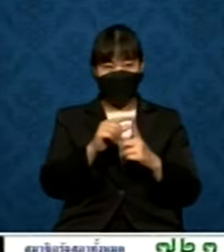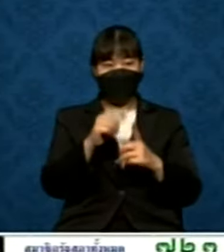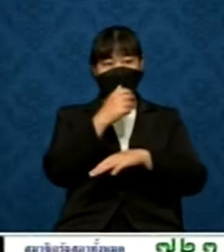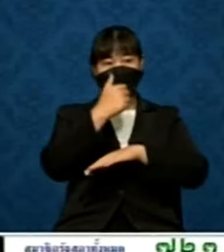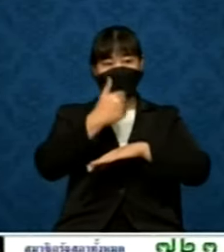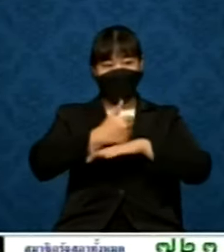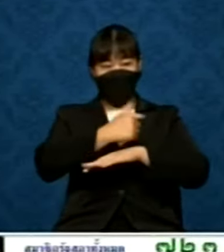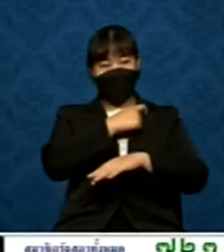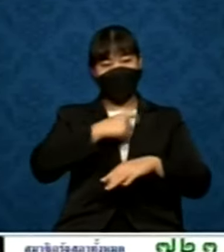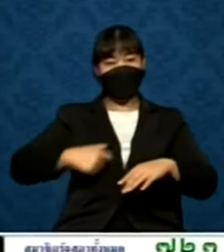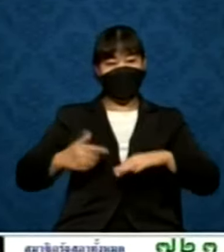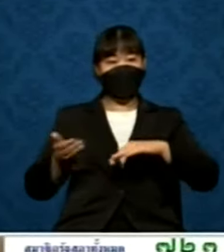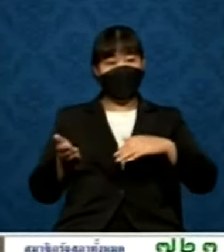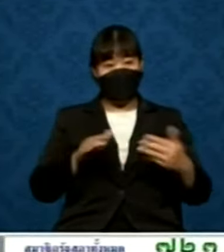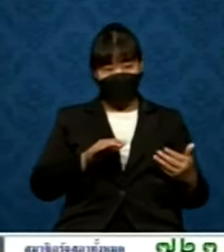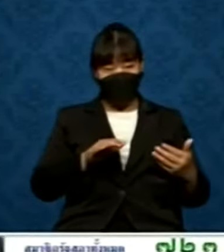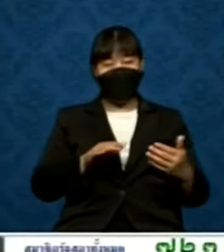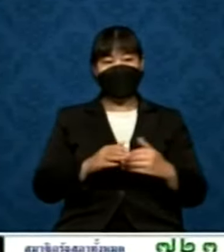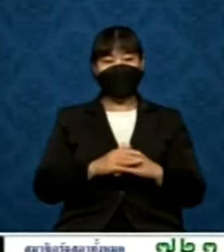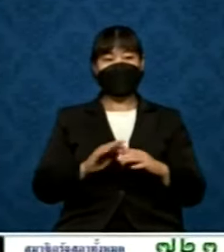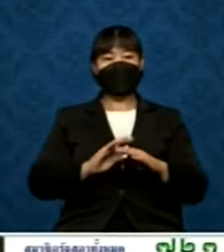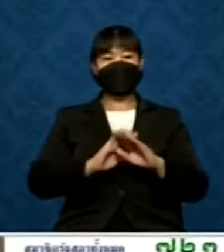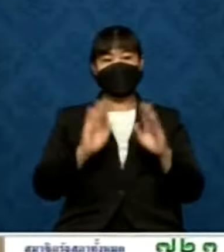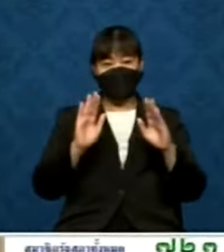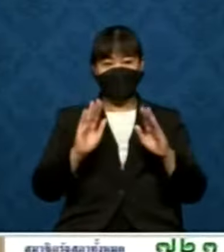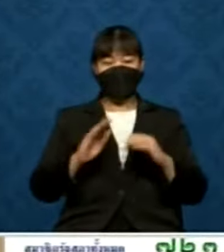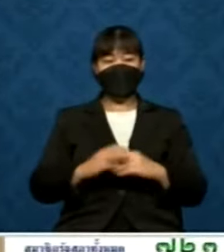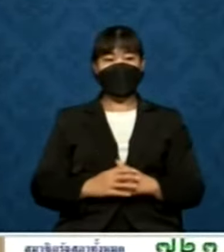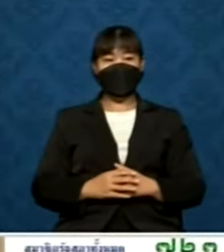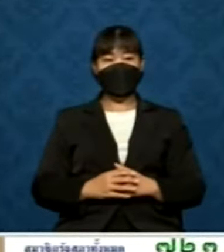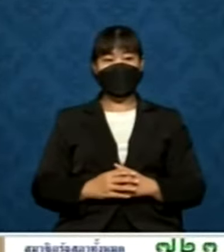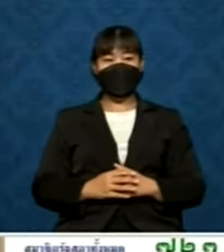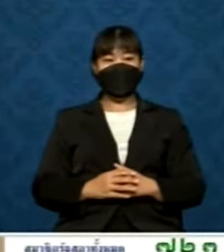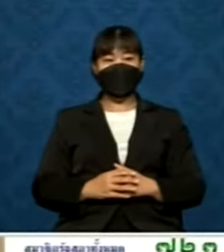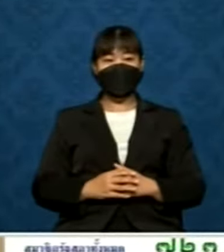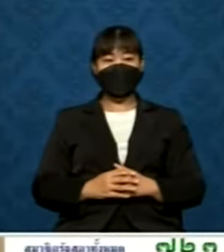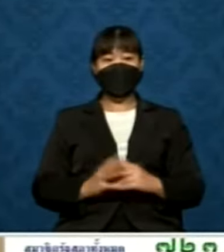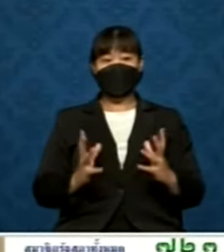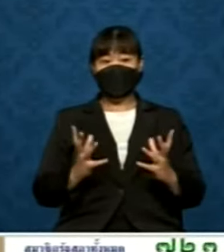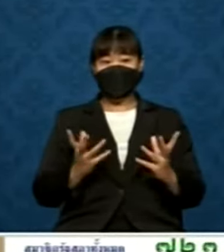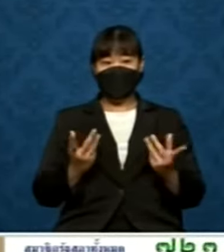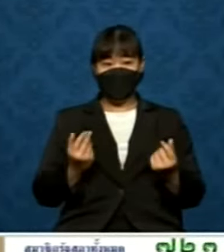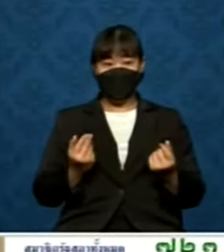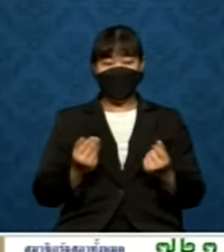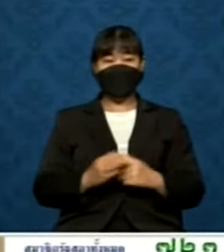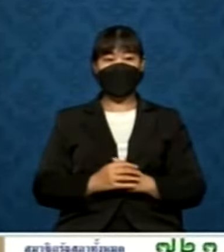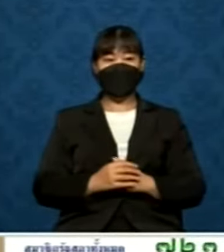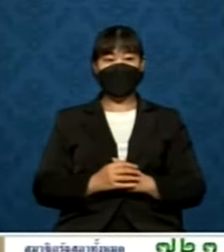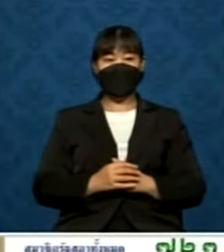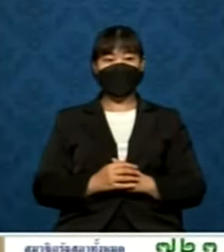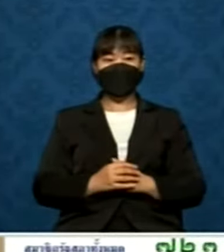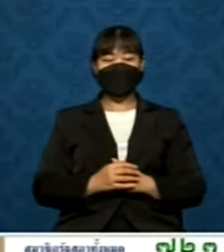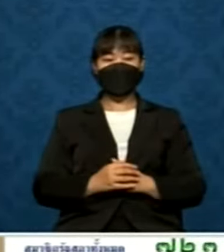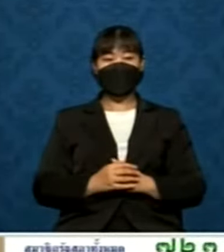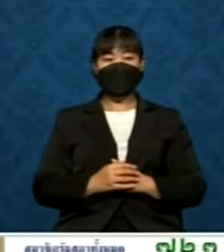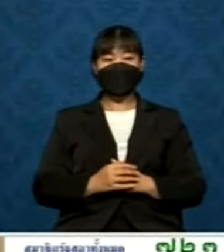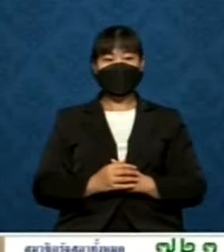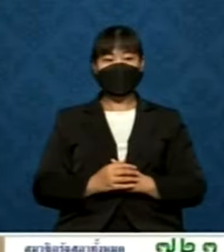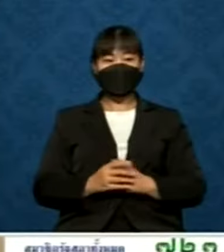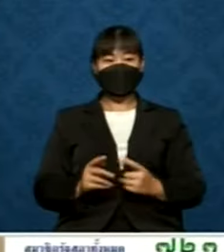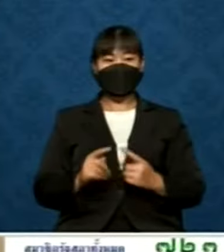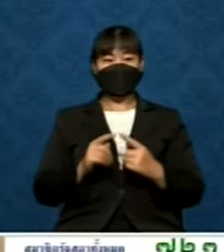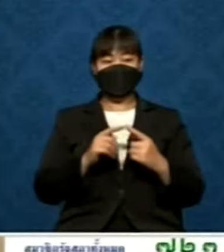ครับ ครับท่านถอนนะครับจบแล้วนะครับคราวนี้ผมจะวินิจฉัยที่ท่านมาห้